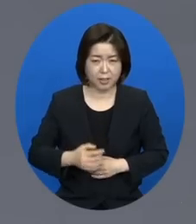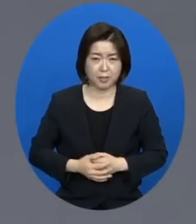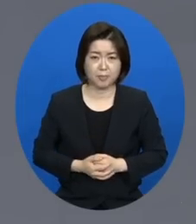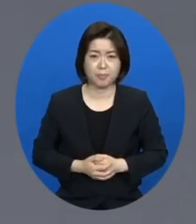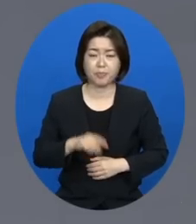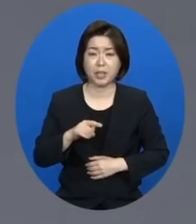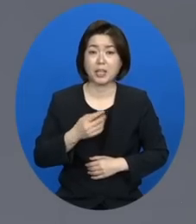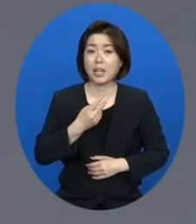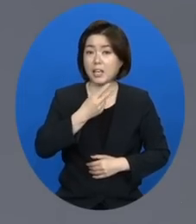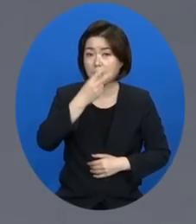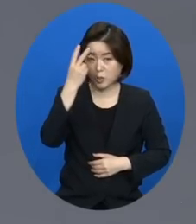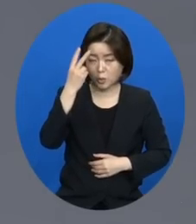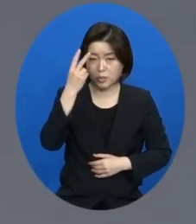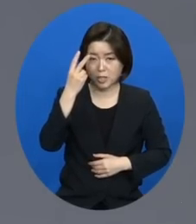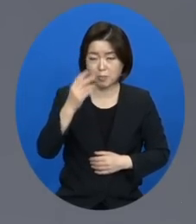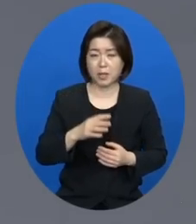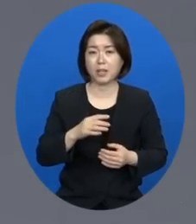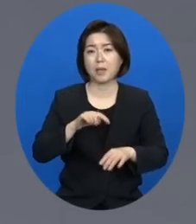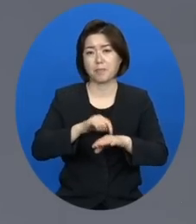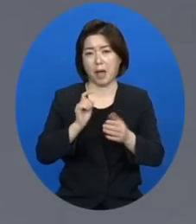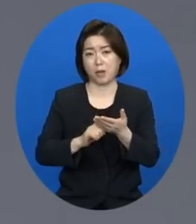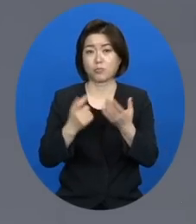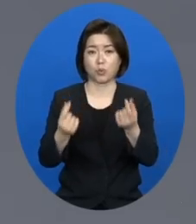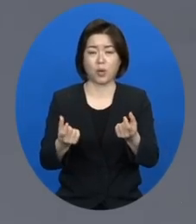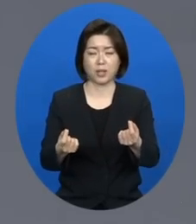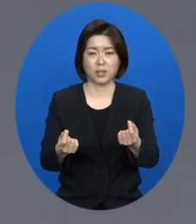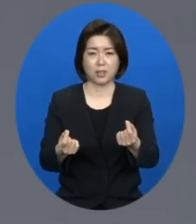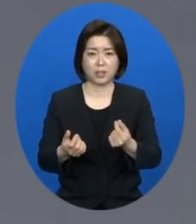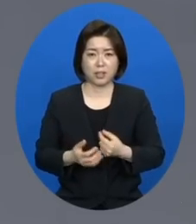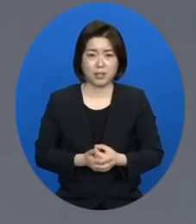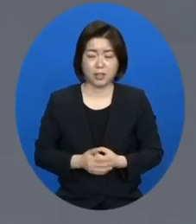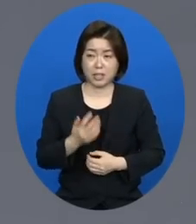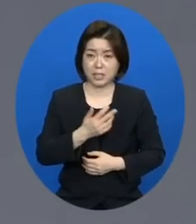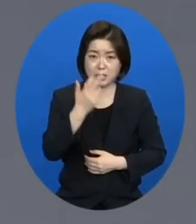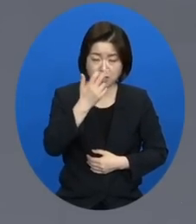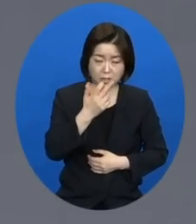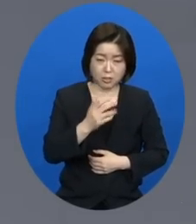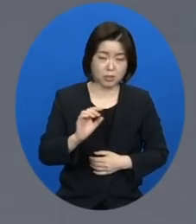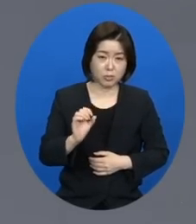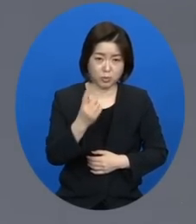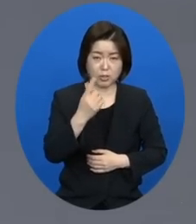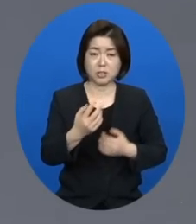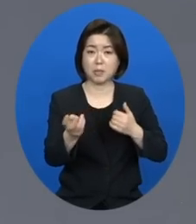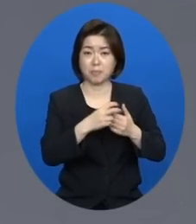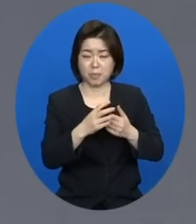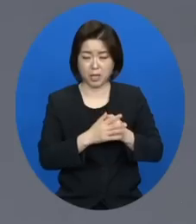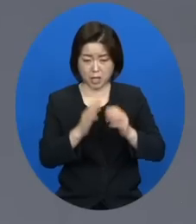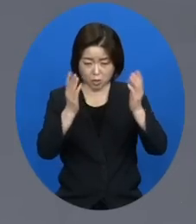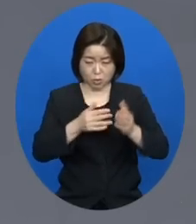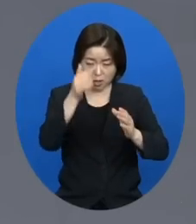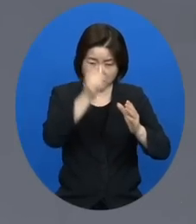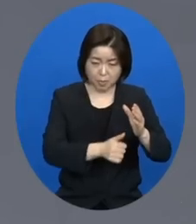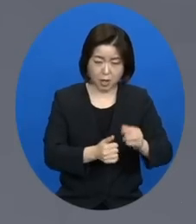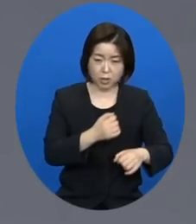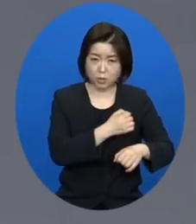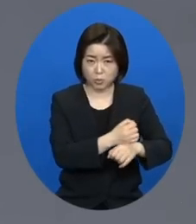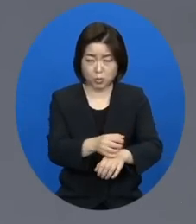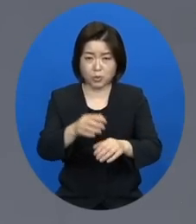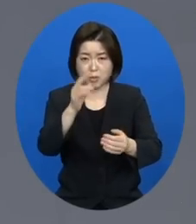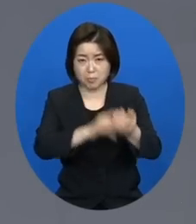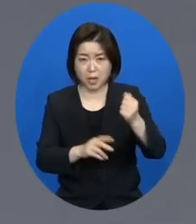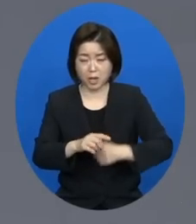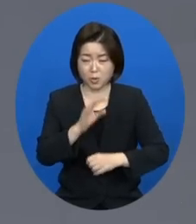이것이 요셉의 심정입니다. 형들에 의해서 배반을 당하고 구덩이에 던져지고 노예를 팔려고 10년간은